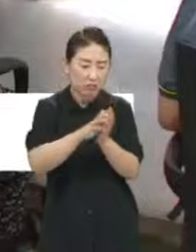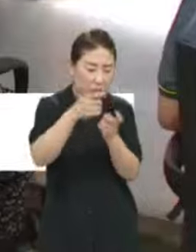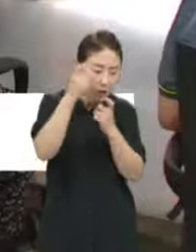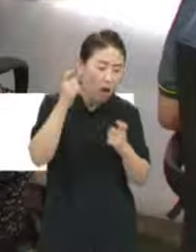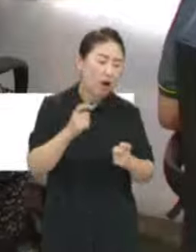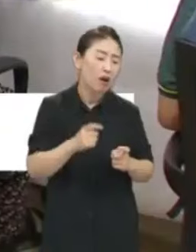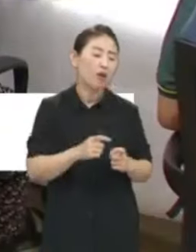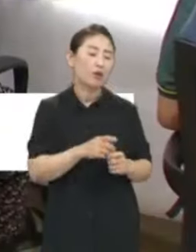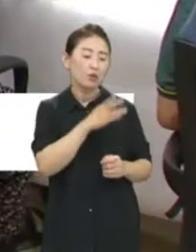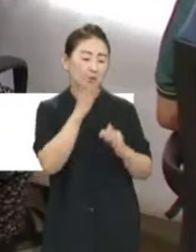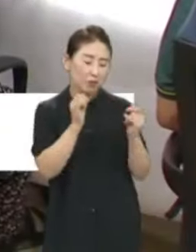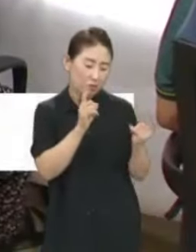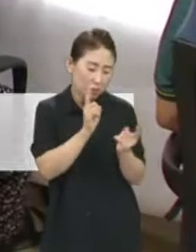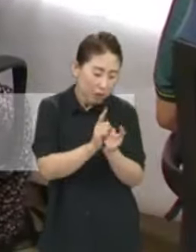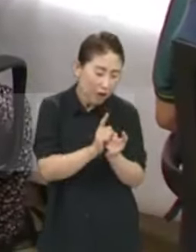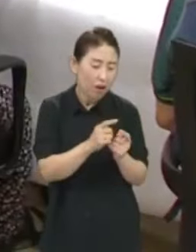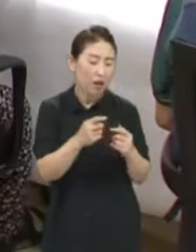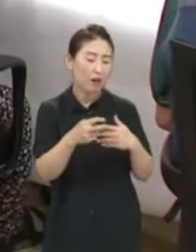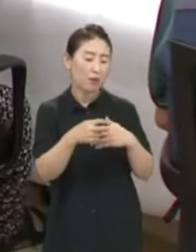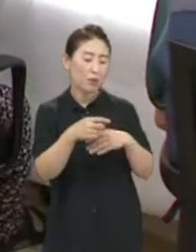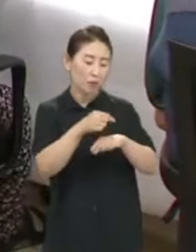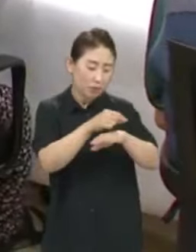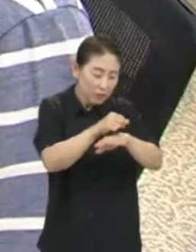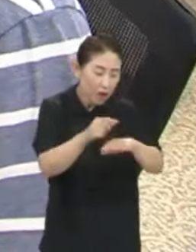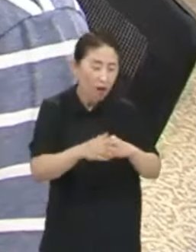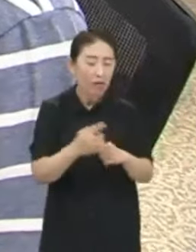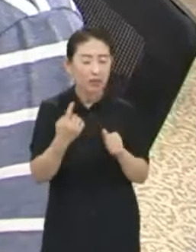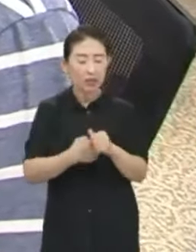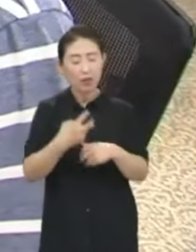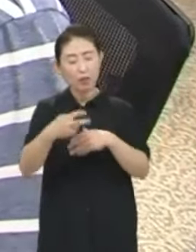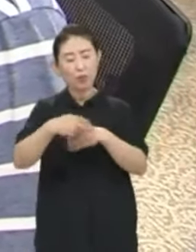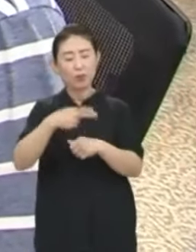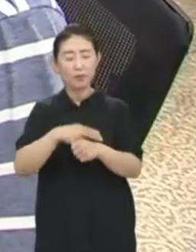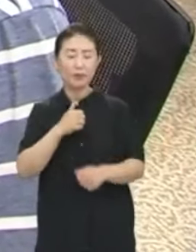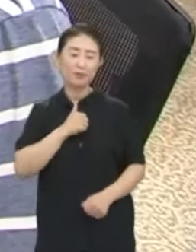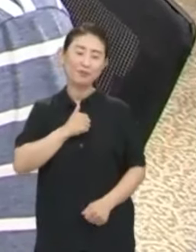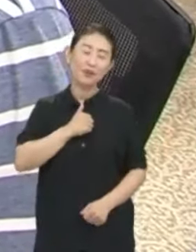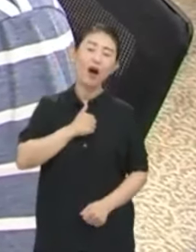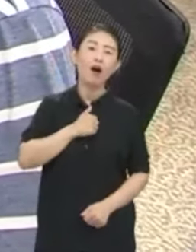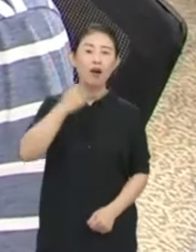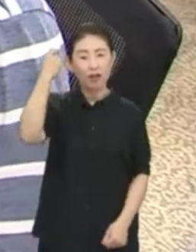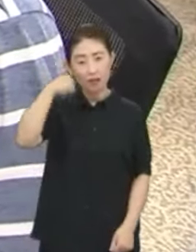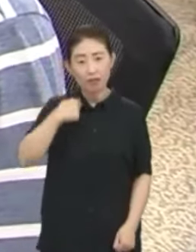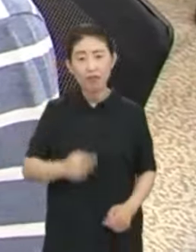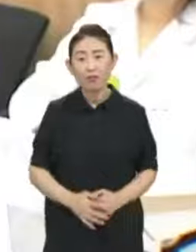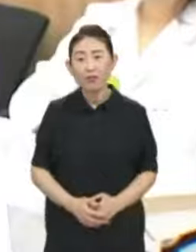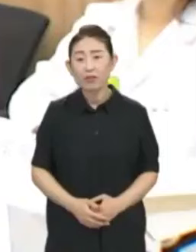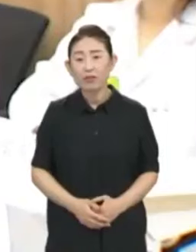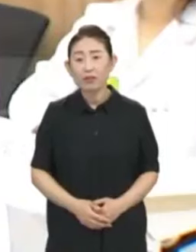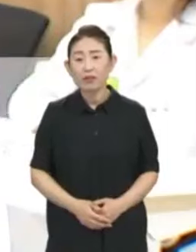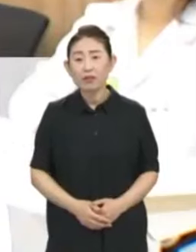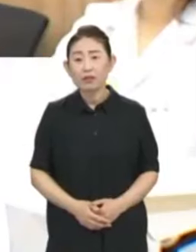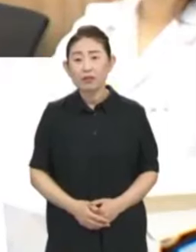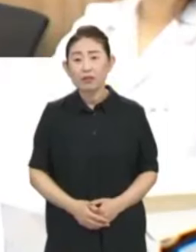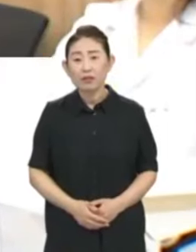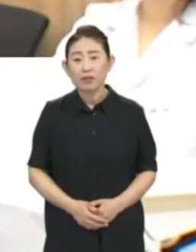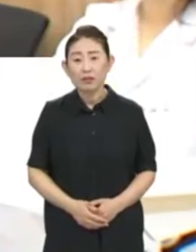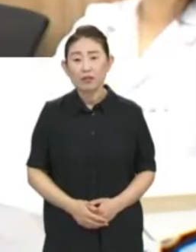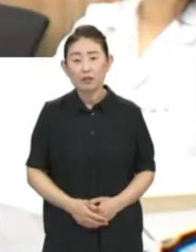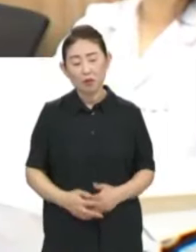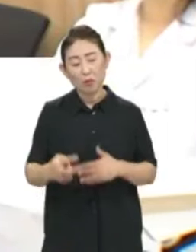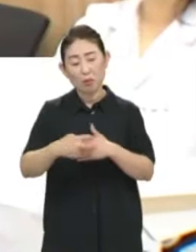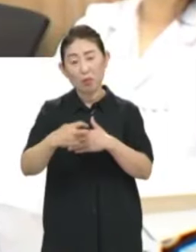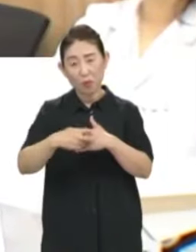환자들과 소통하면서 의료인으로서의 역할과 보람을 되새기는 계기가 됐습니다. 이런 의료봉사라는 값진 경험을 할 수 있어서